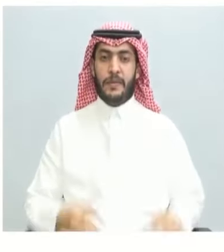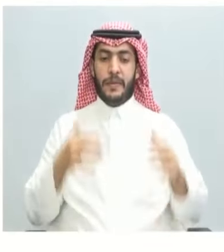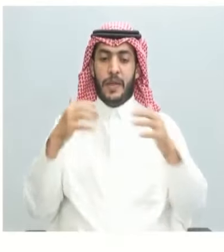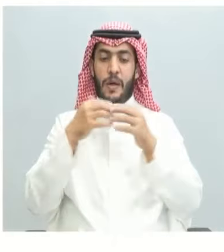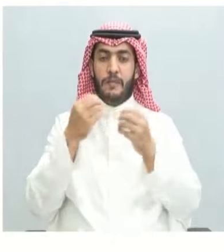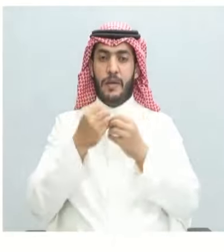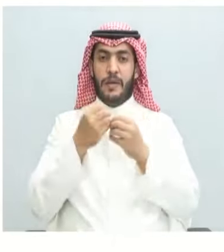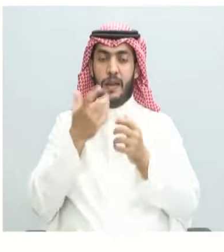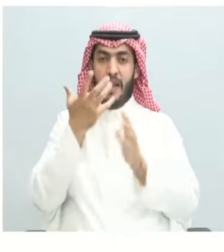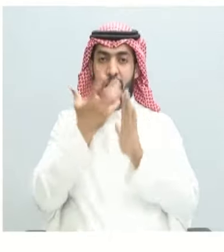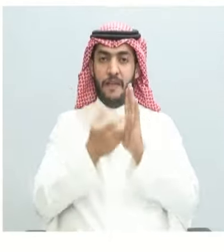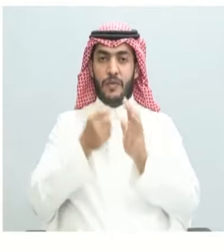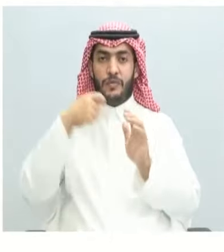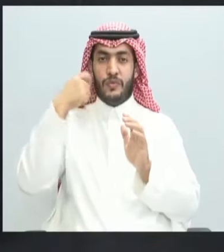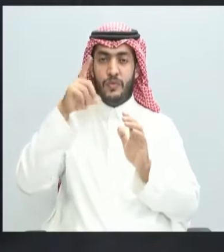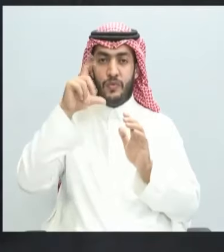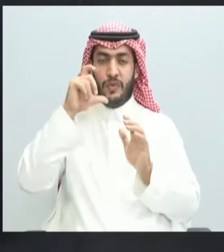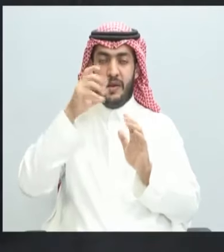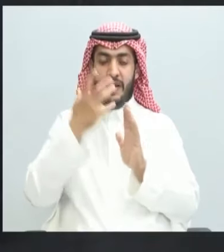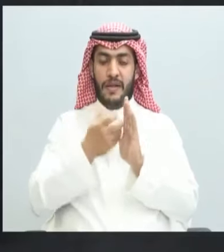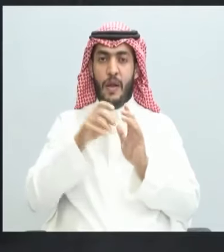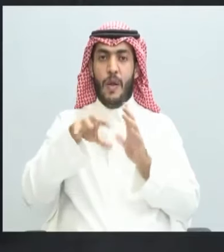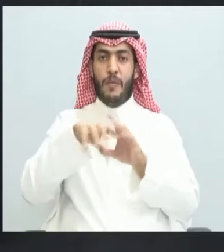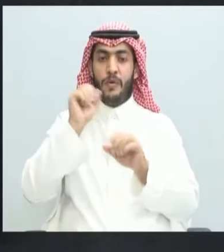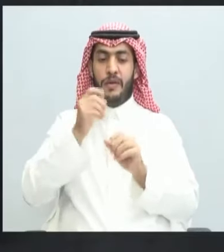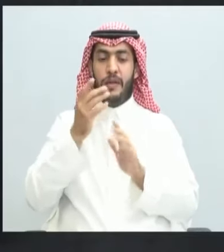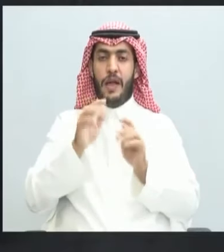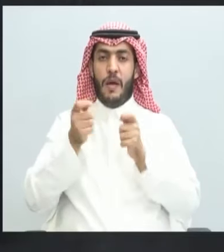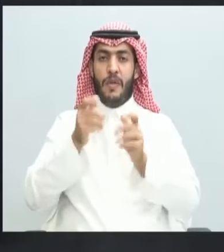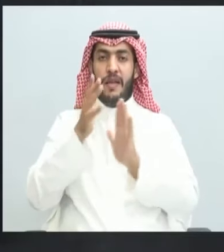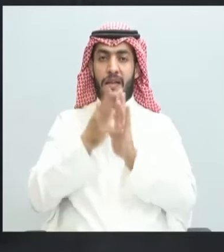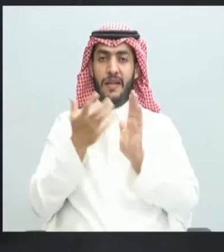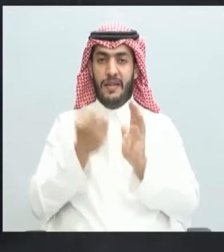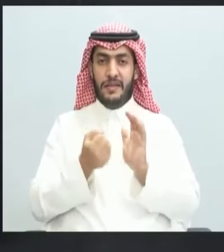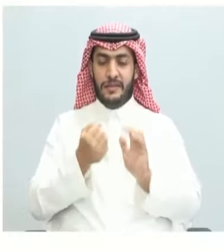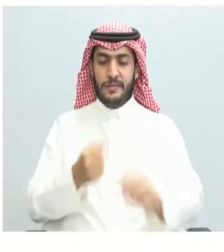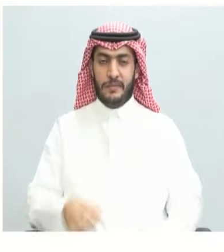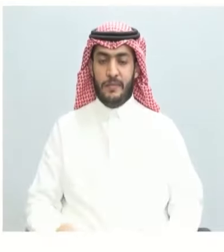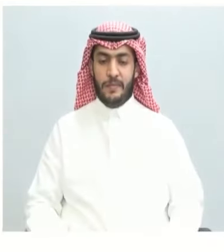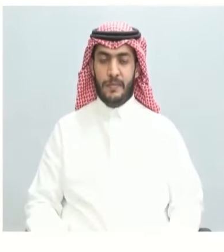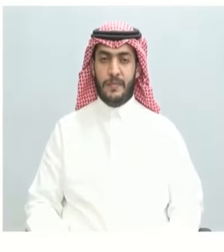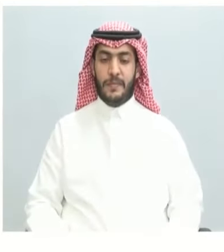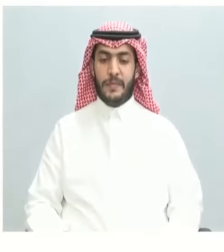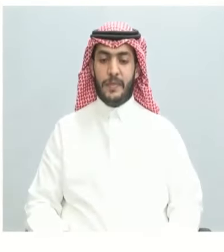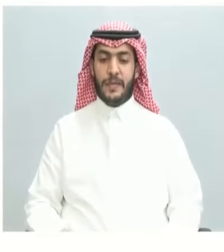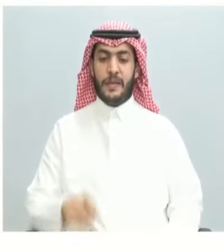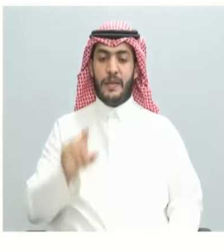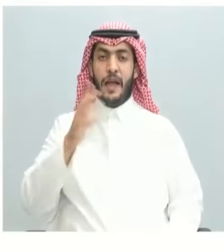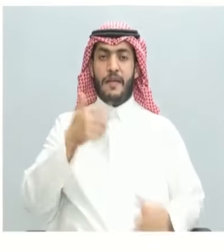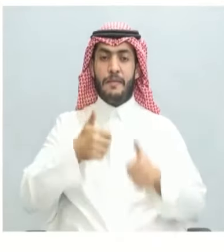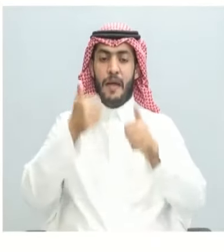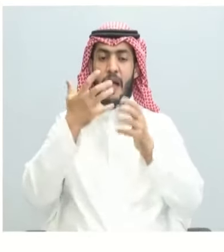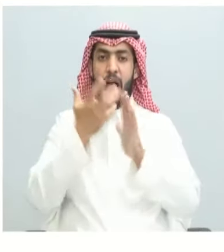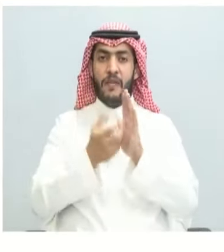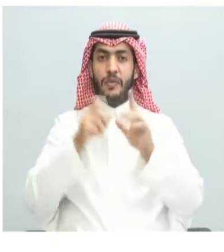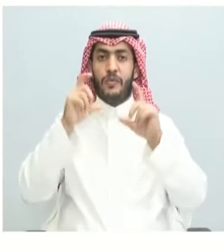المجموعه ونقوم بحفظ الصور المتعلقه بالمشروع على جهاز الحاسب الخاص بنا يقودنا هذا الى السؤال كيف نقوم